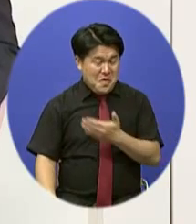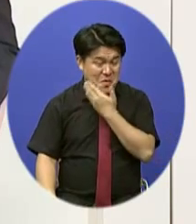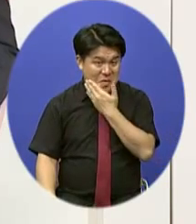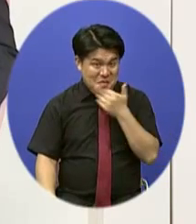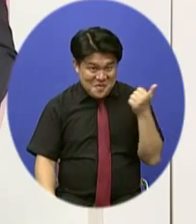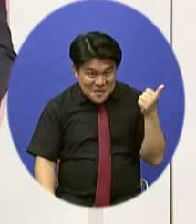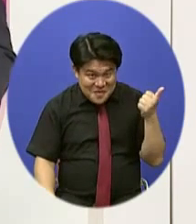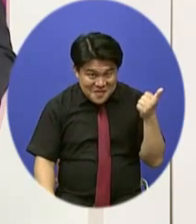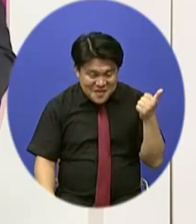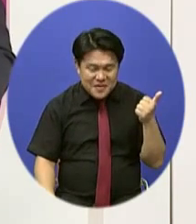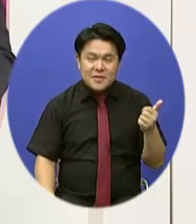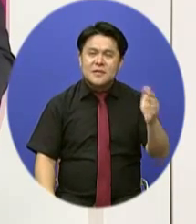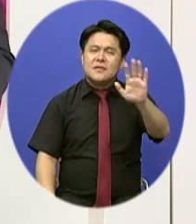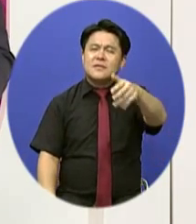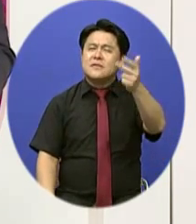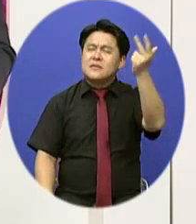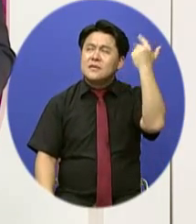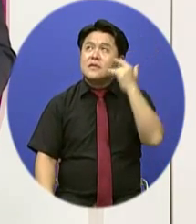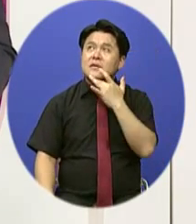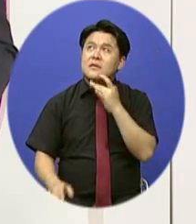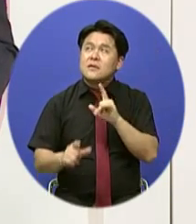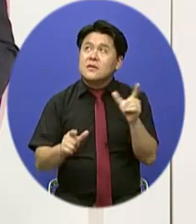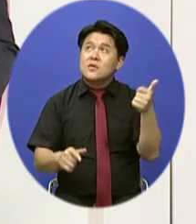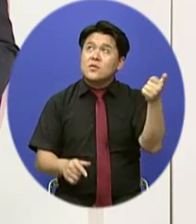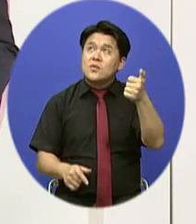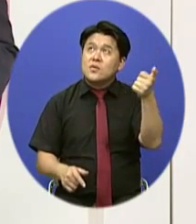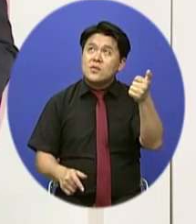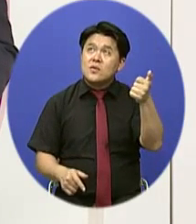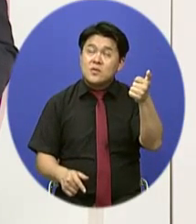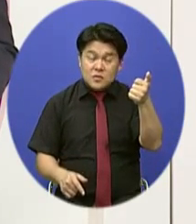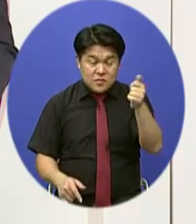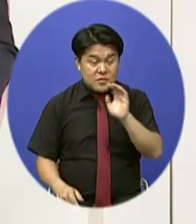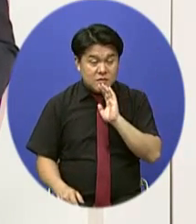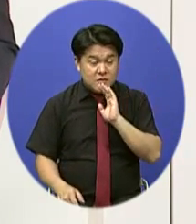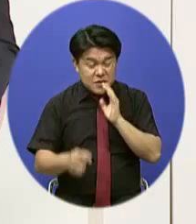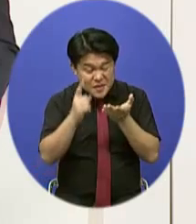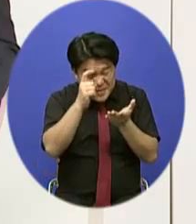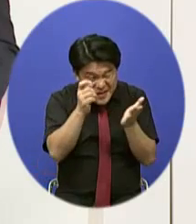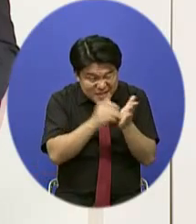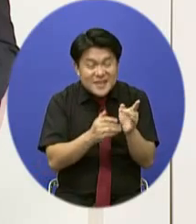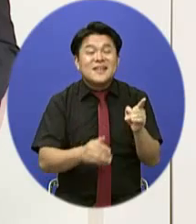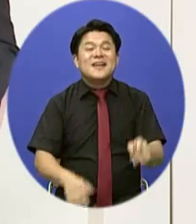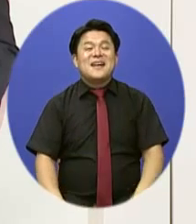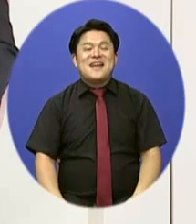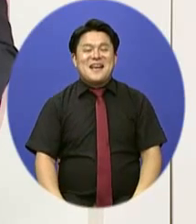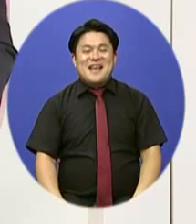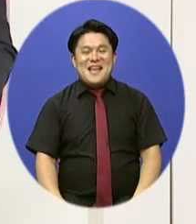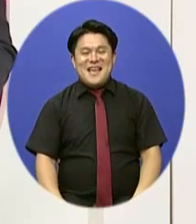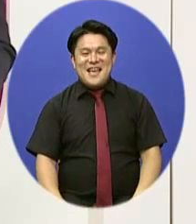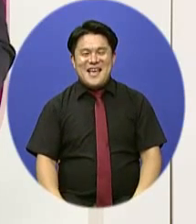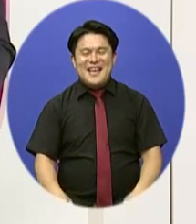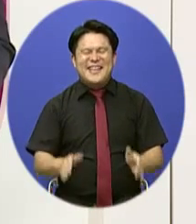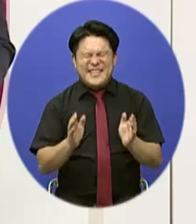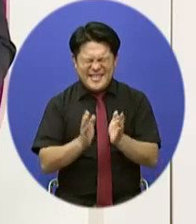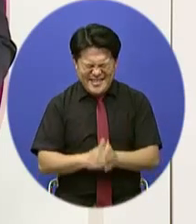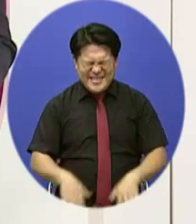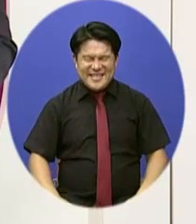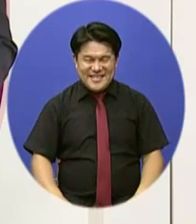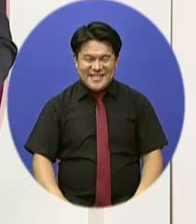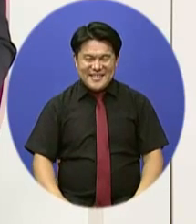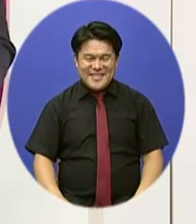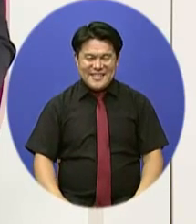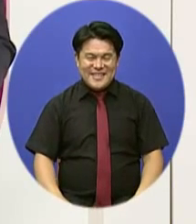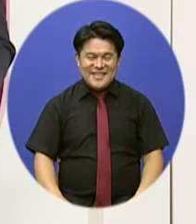귀엽지요? 지난주에 화요일 날이 50일이라고 그 사진 네. 뭐 찍어놓고 그랬나 봐요. 아유, 그랬구나. 아유,